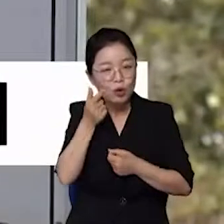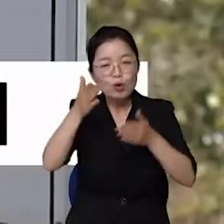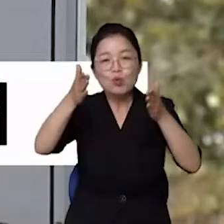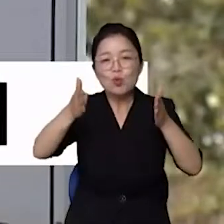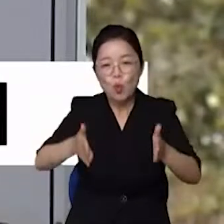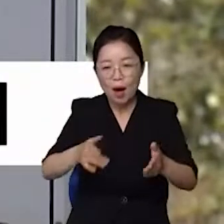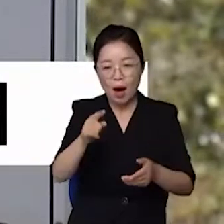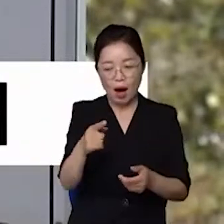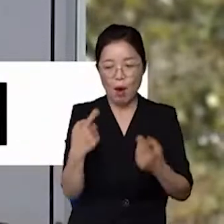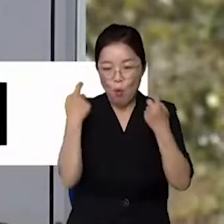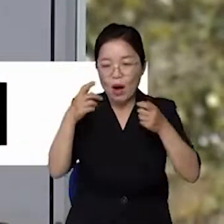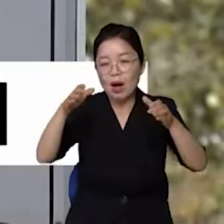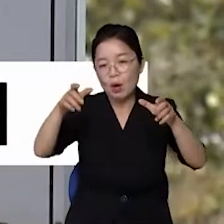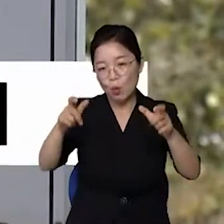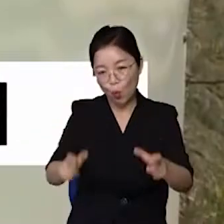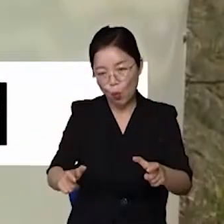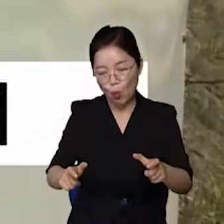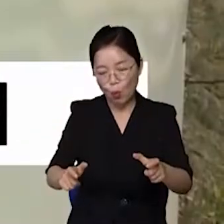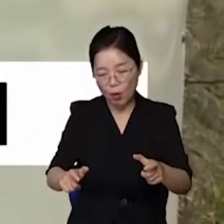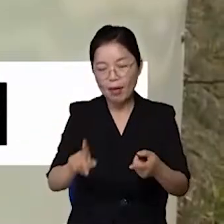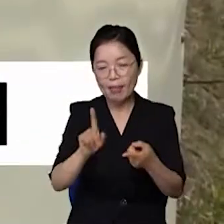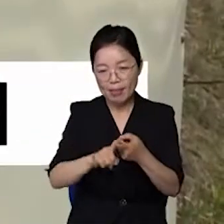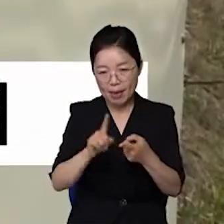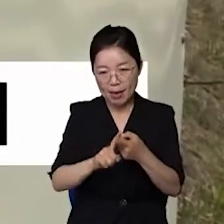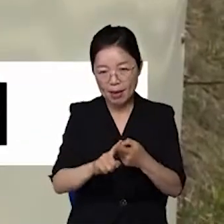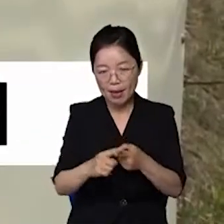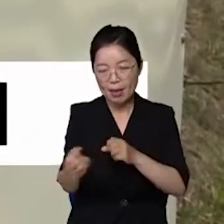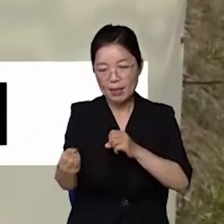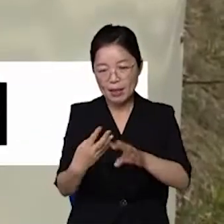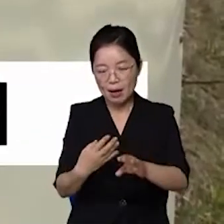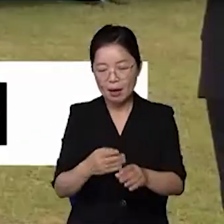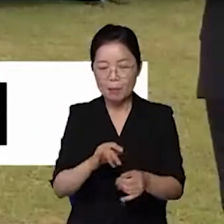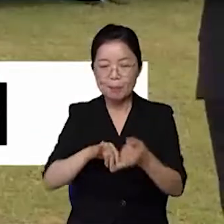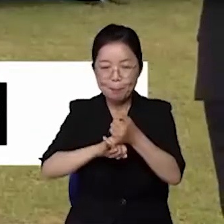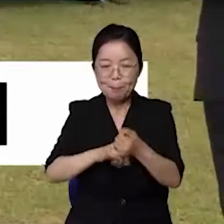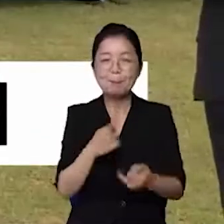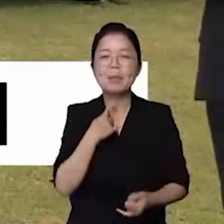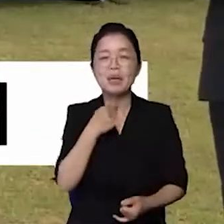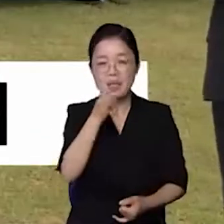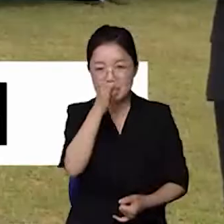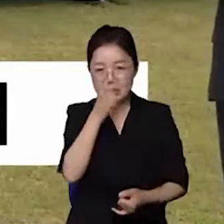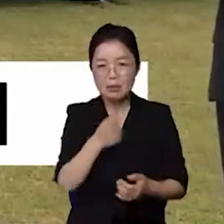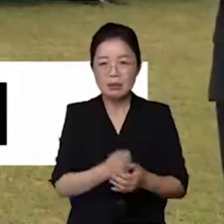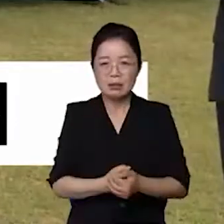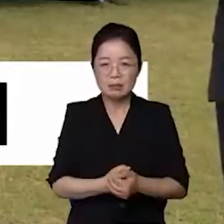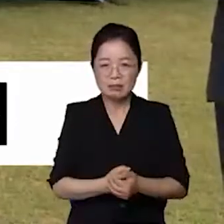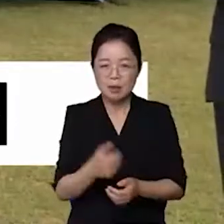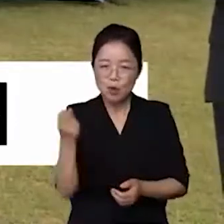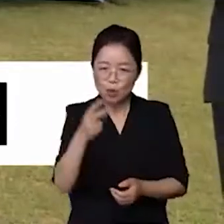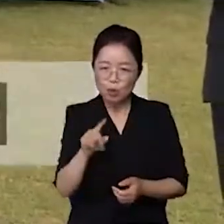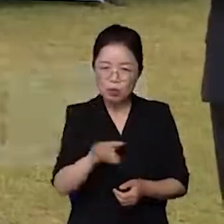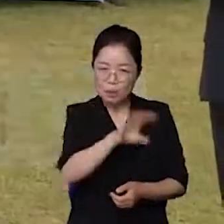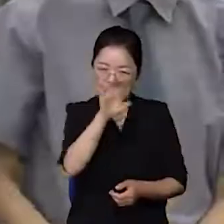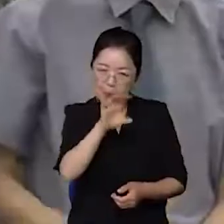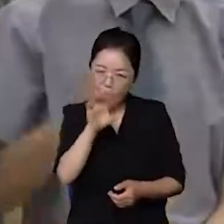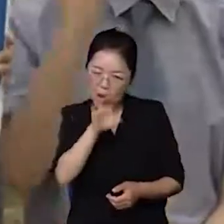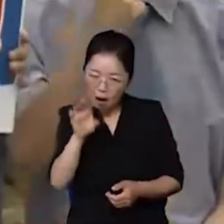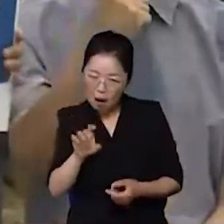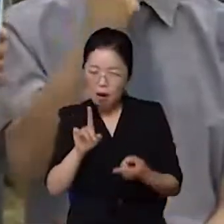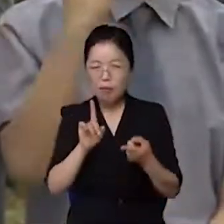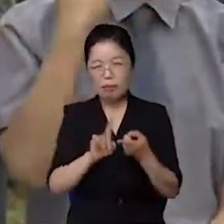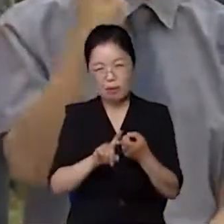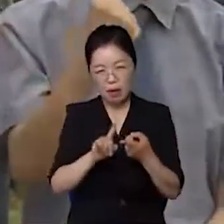어등산 관광단지 개발을 공언한 바 있습니다. 치적 쌓기를 위한 속도전에 또다시 매몰되는 것